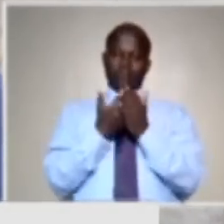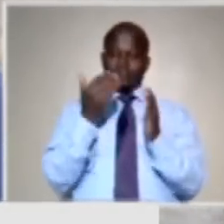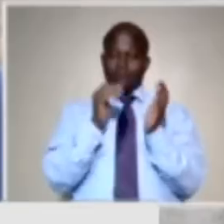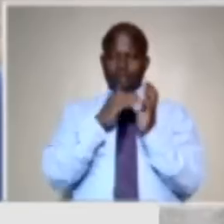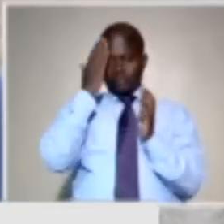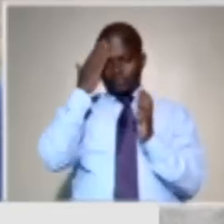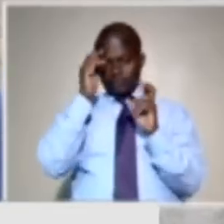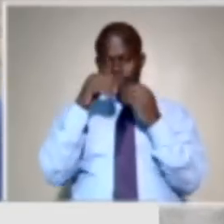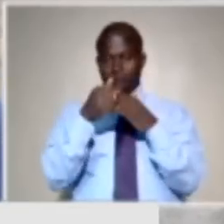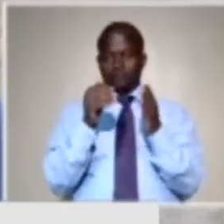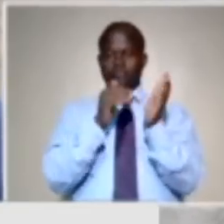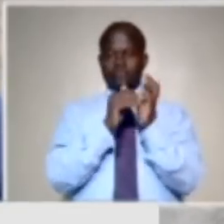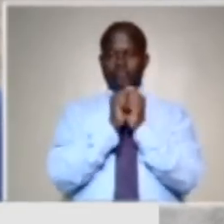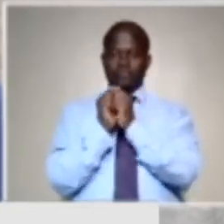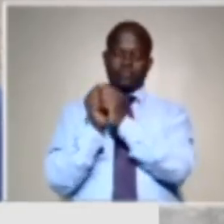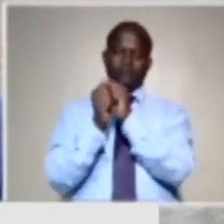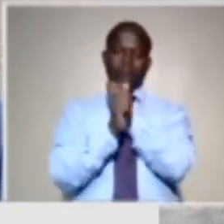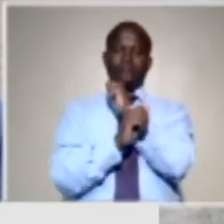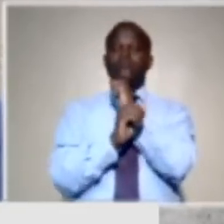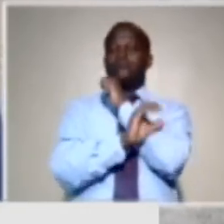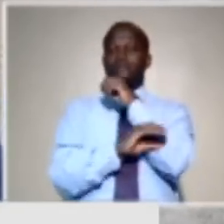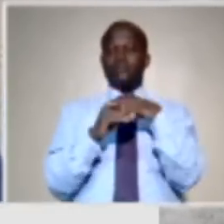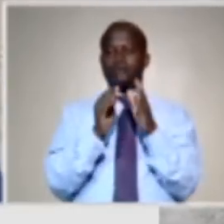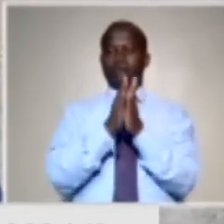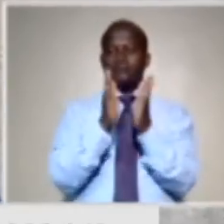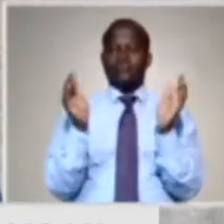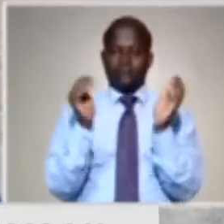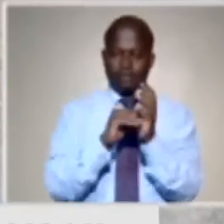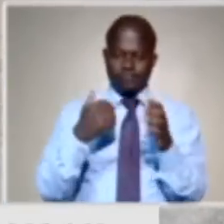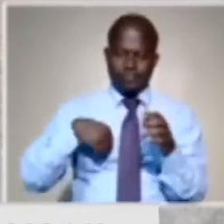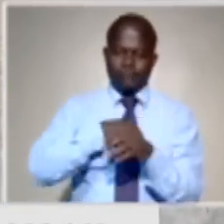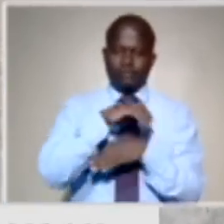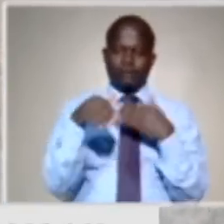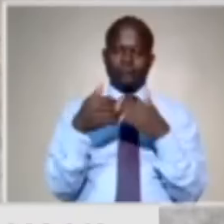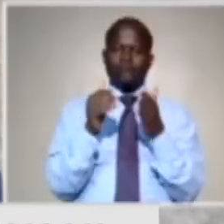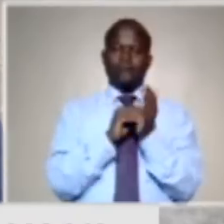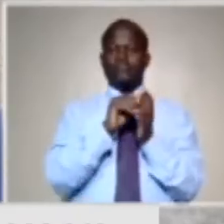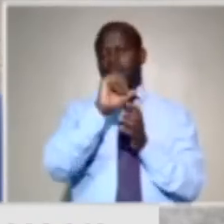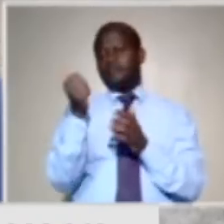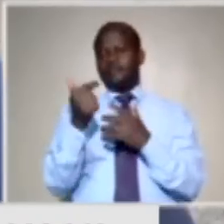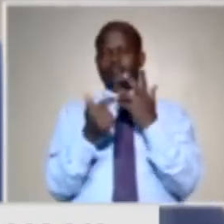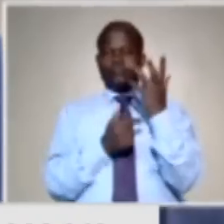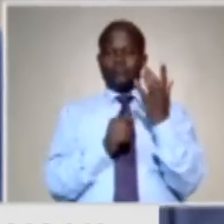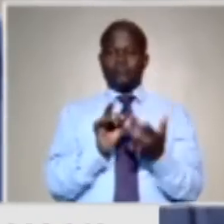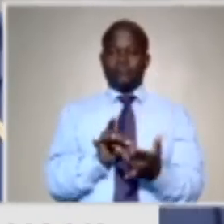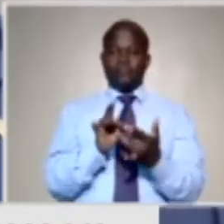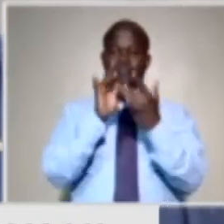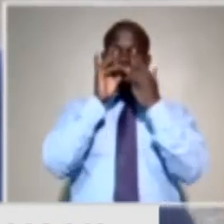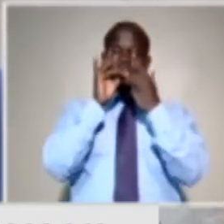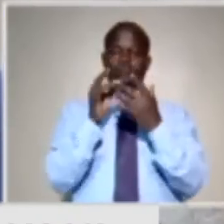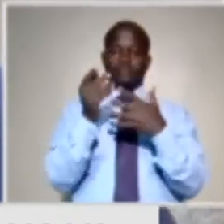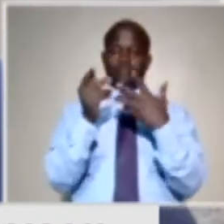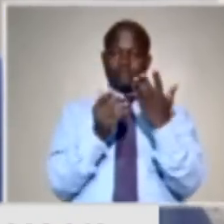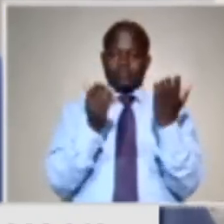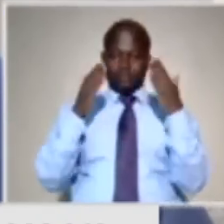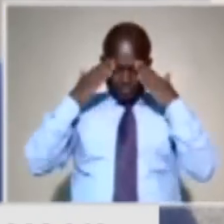kuretse n'igihugu muri rusange ni abafatanye ibikorwa dufatanya mu burezi ariko noneho hakaza n'ibindi biba byihariye aho